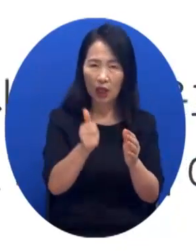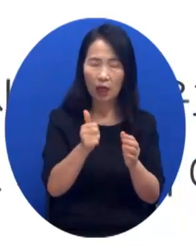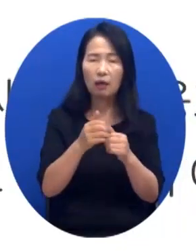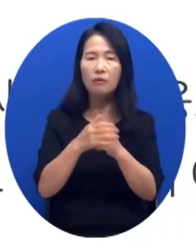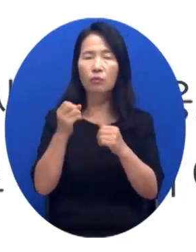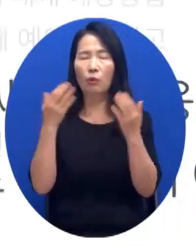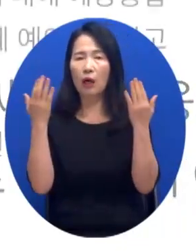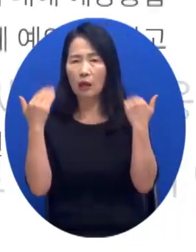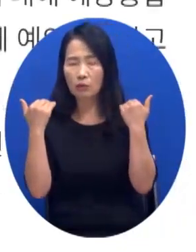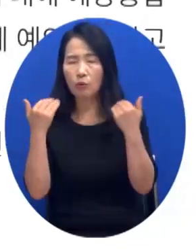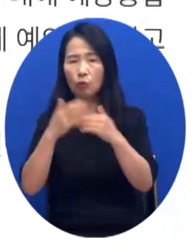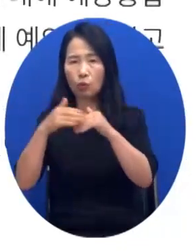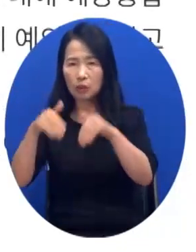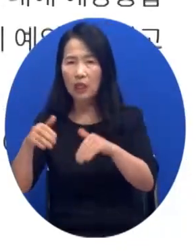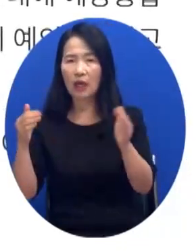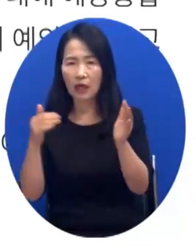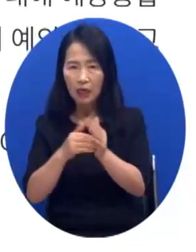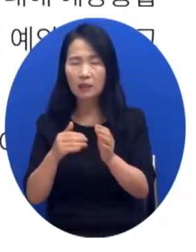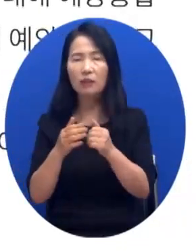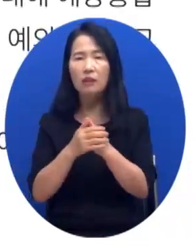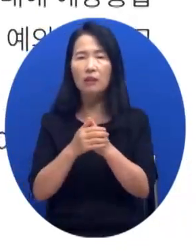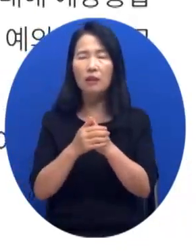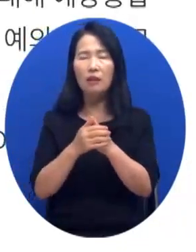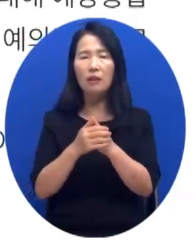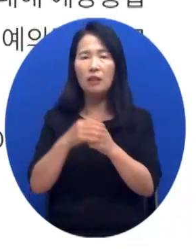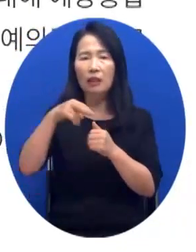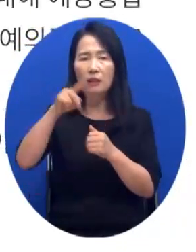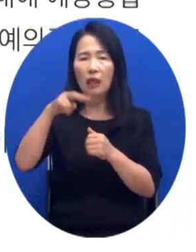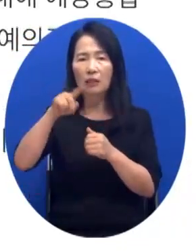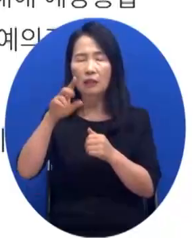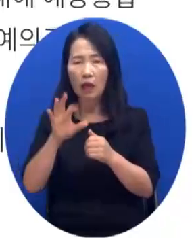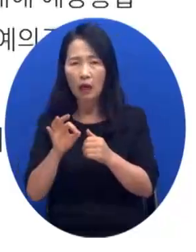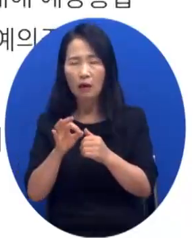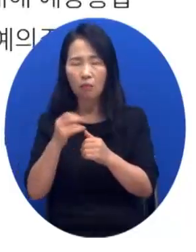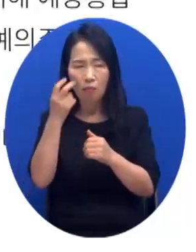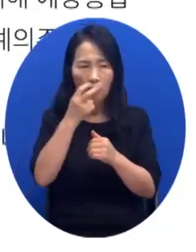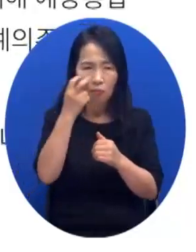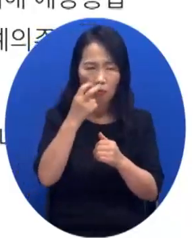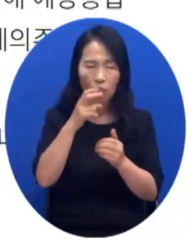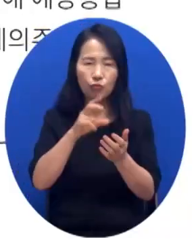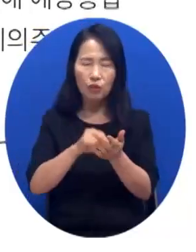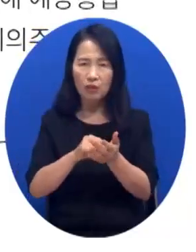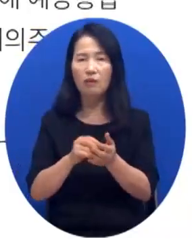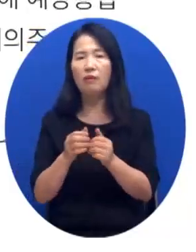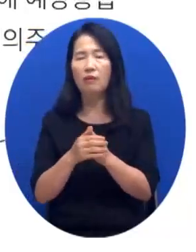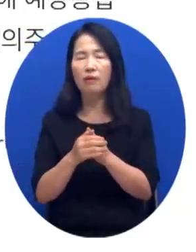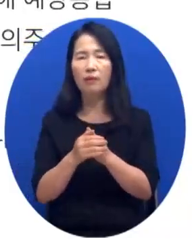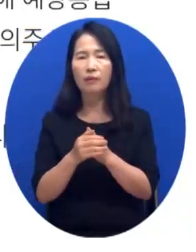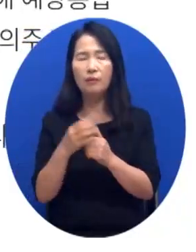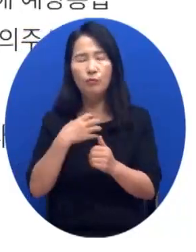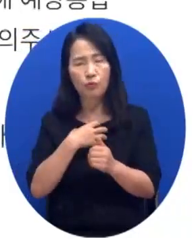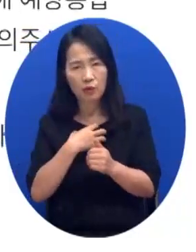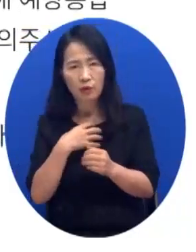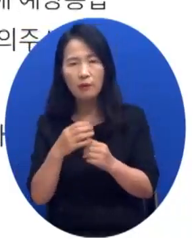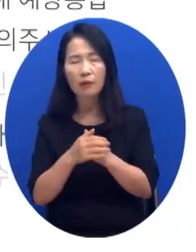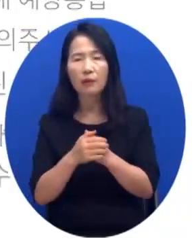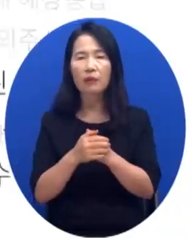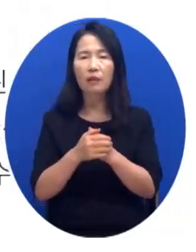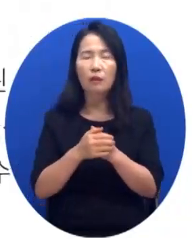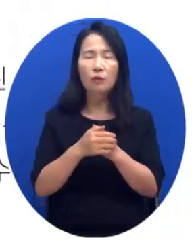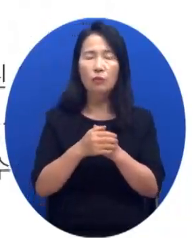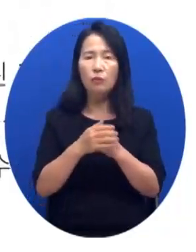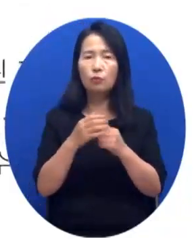교역자들까지 사상 검증의 잣대가 된 것에 우려를 표한다고 밝혔습니다. 또 대한예수교장로회